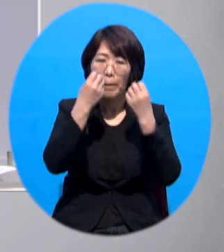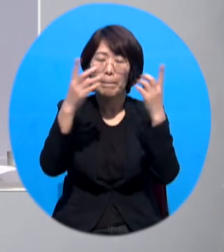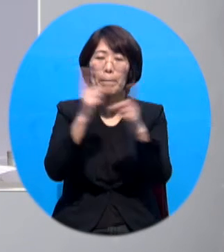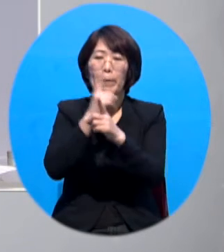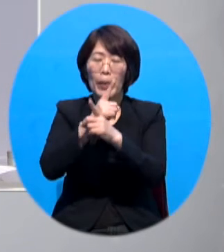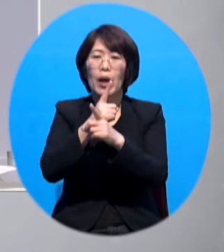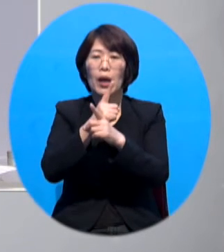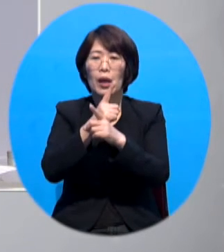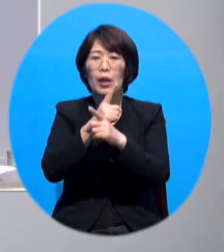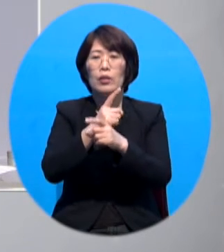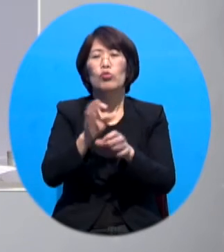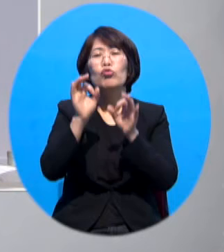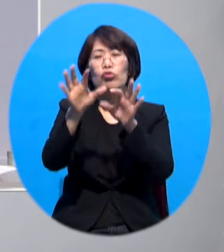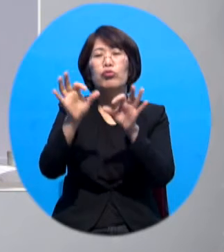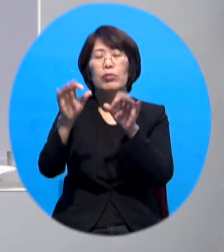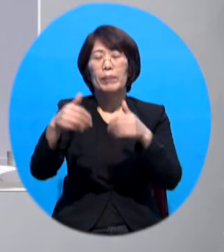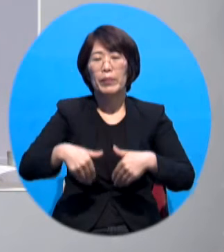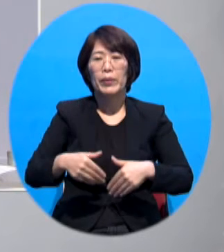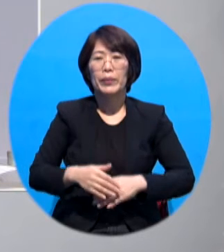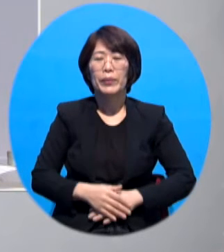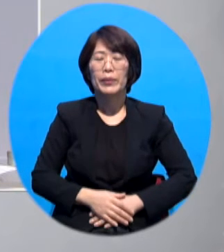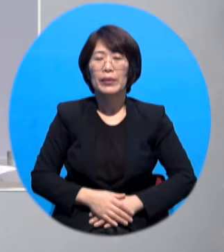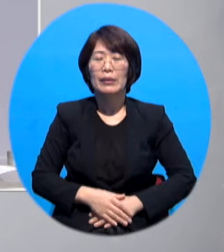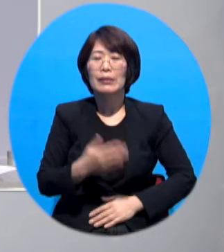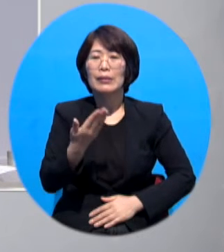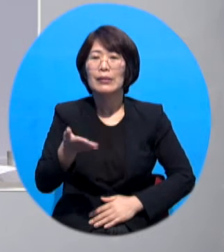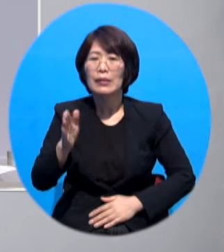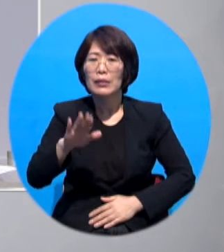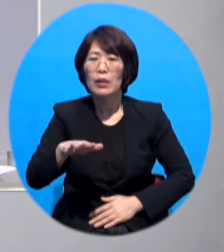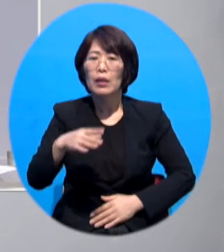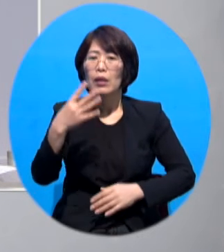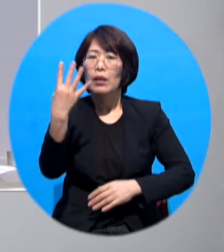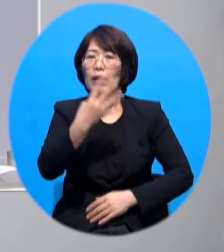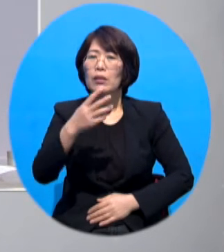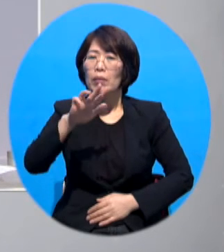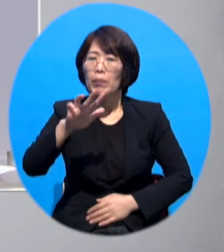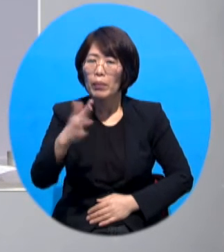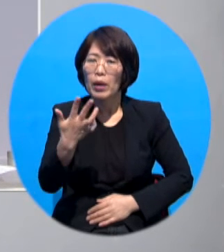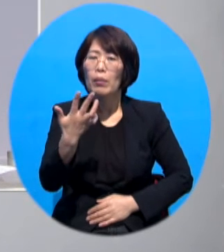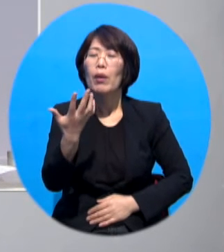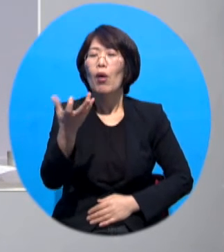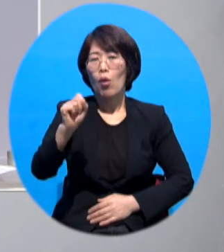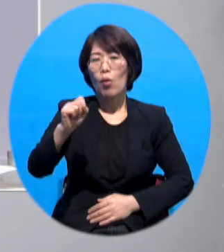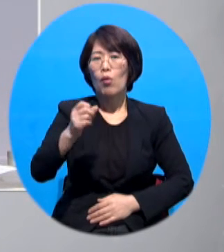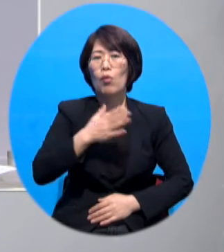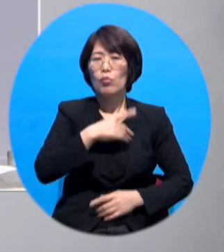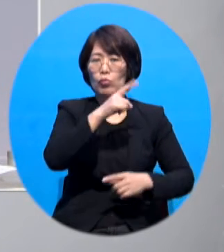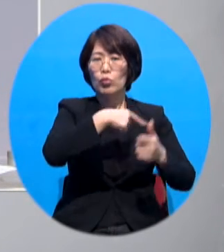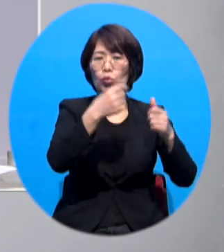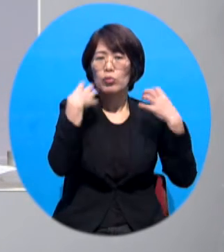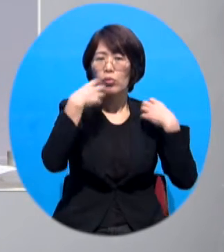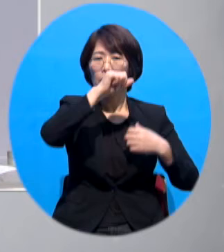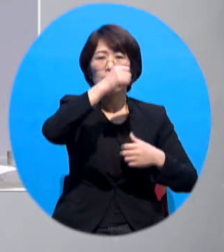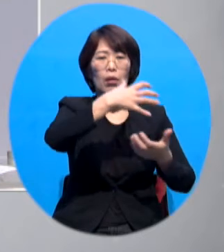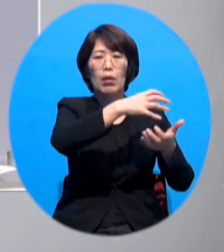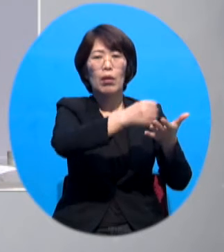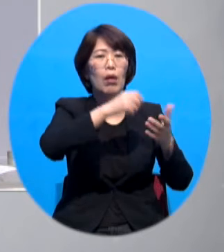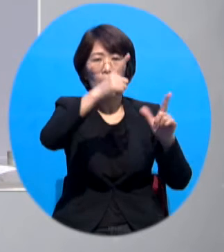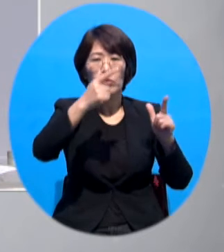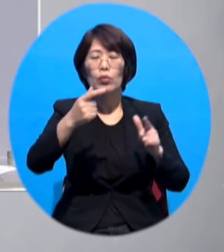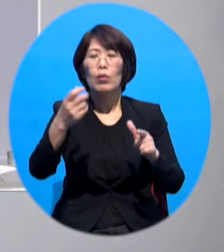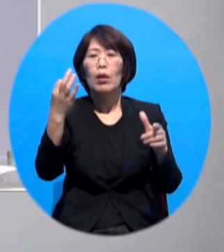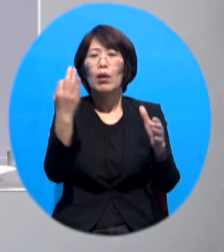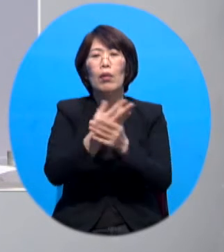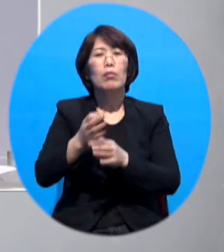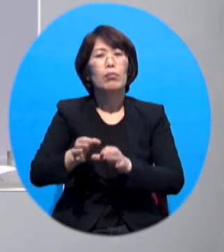앞으로도 많은 게 투자가 필요합니다 근데 왜냐 4천 8백억 그것도 우리가 쓸 수 없는 거 그리고 현금 속으로